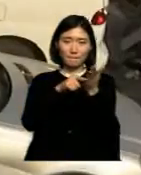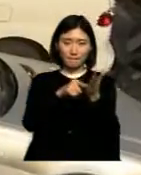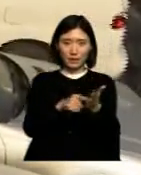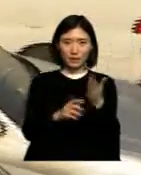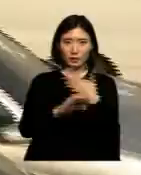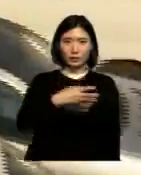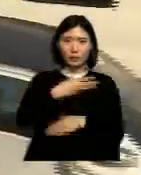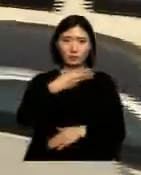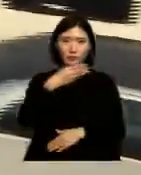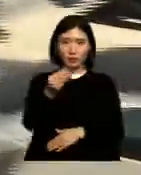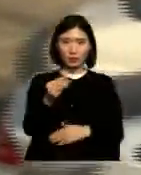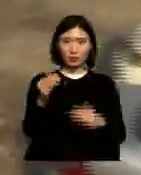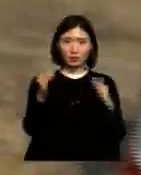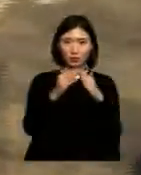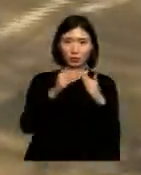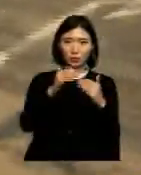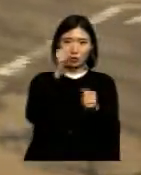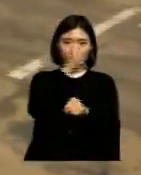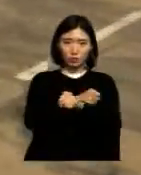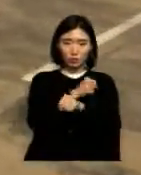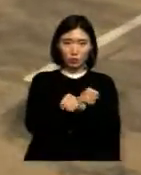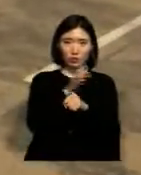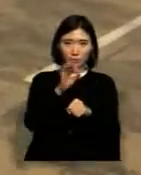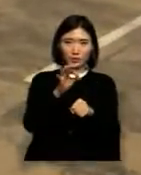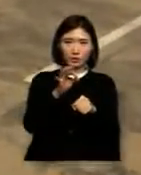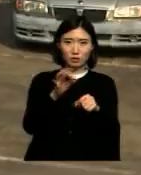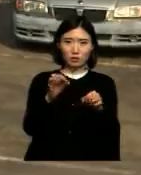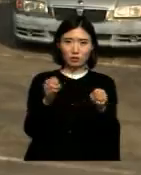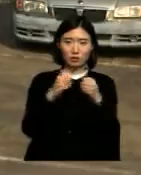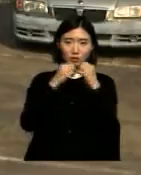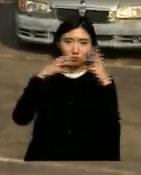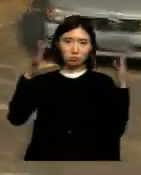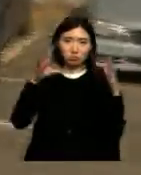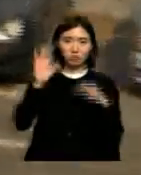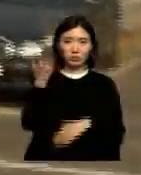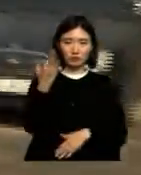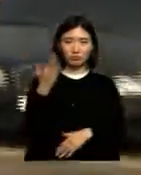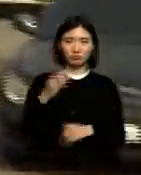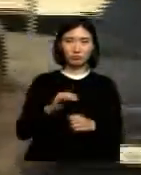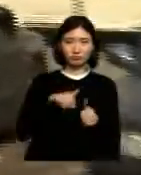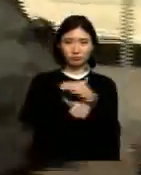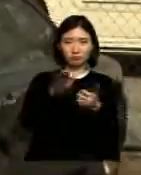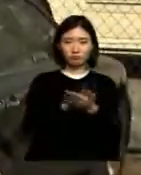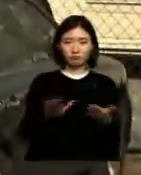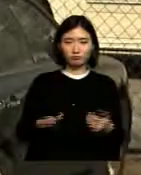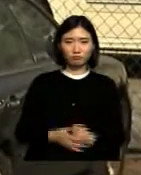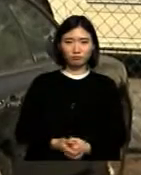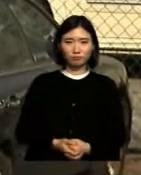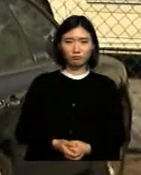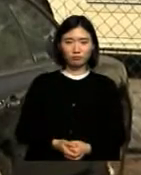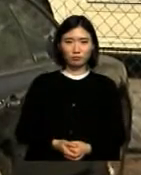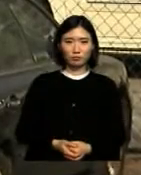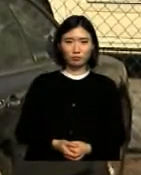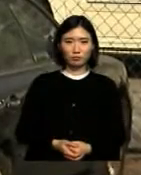임대주택 사업 용역비는 모두 공중으로 날아가 버렸습니다. 딜라이브 서울경기 케이블TV 김정표입니다.